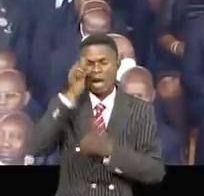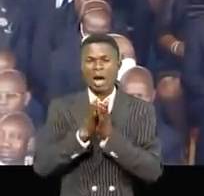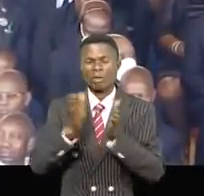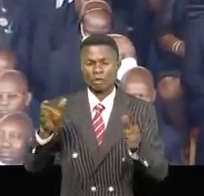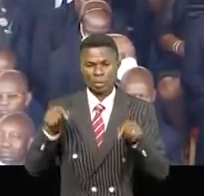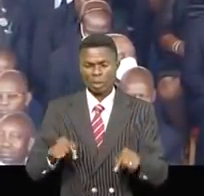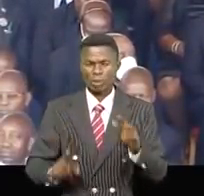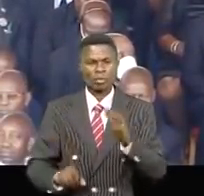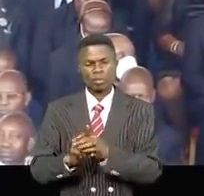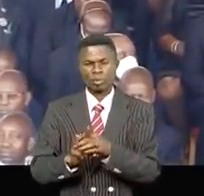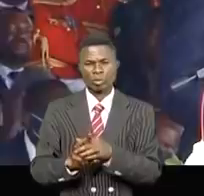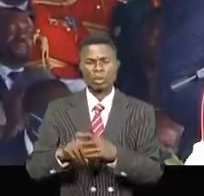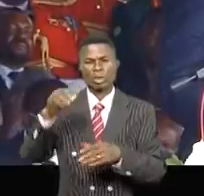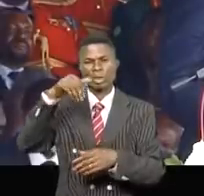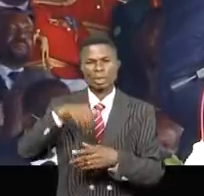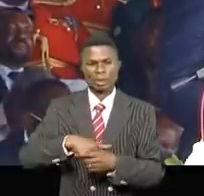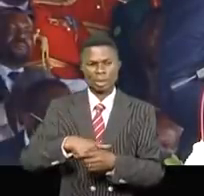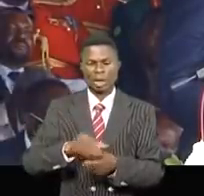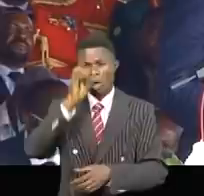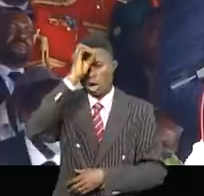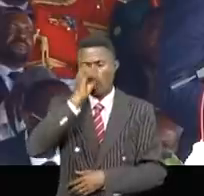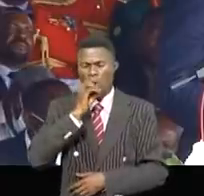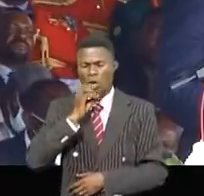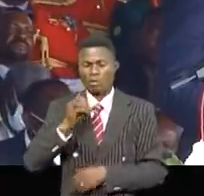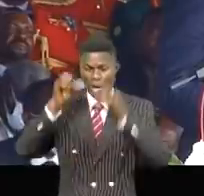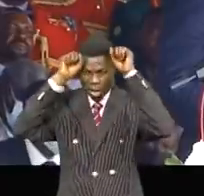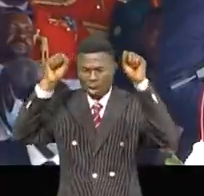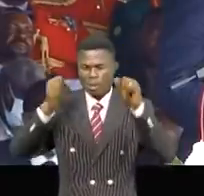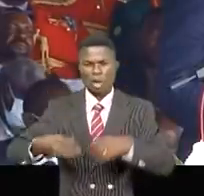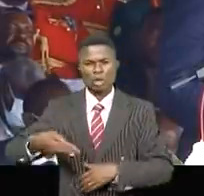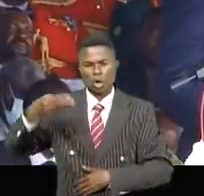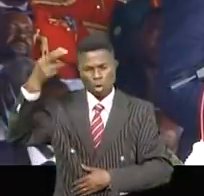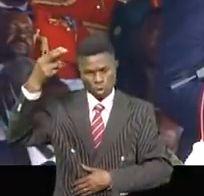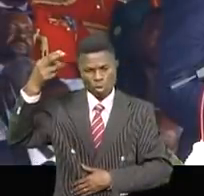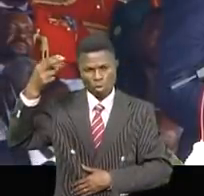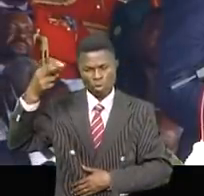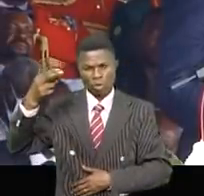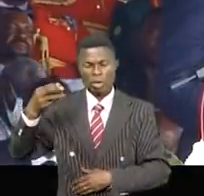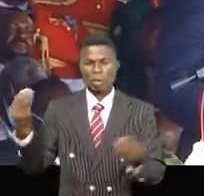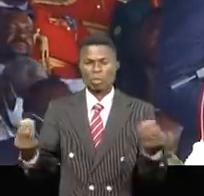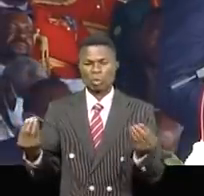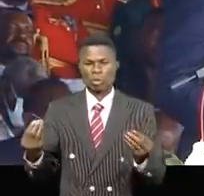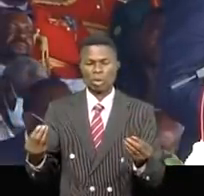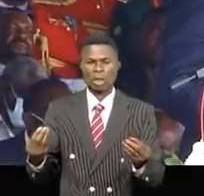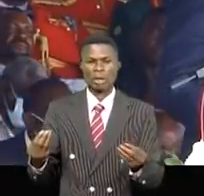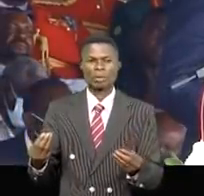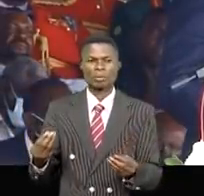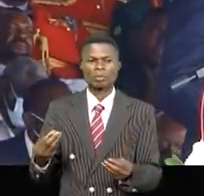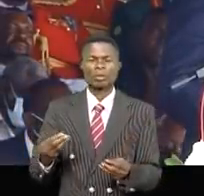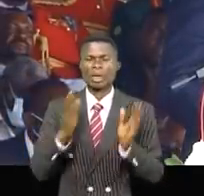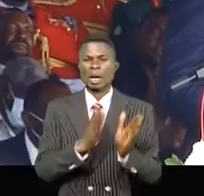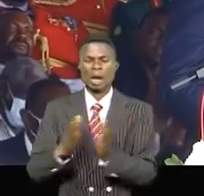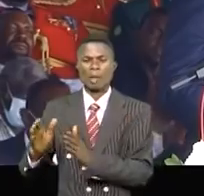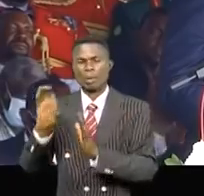retrouve désormais orphelin d'un homme d'État acquis à la cause de l'amélioration